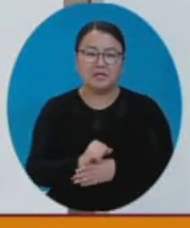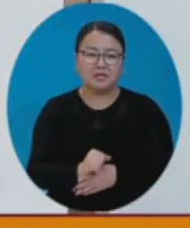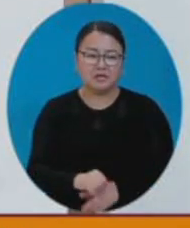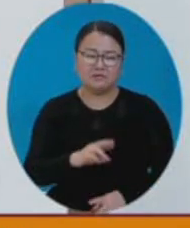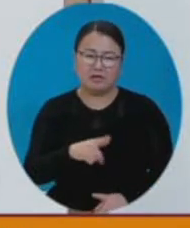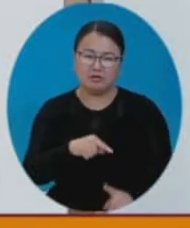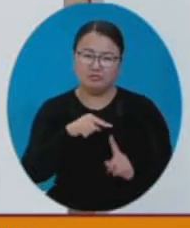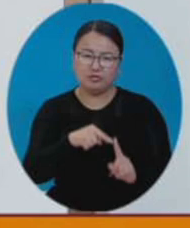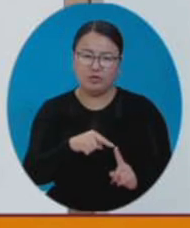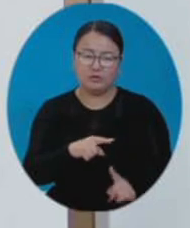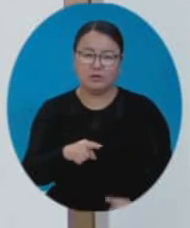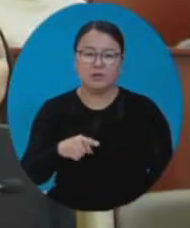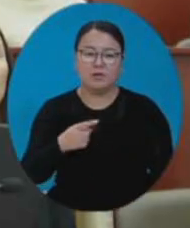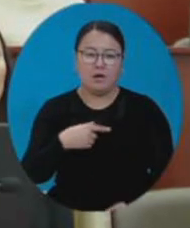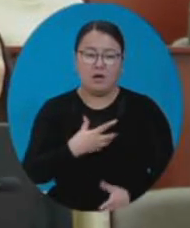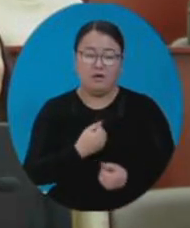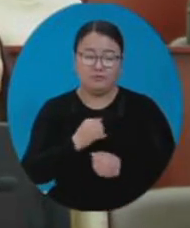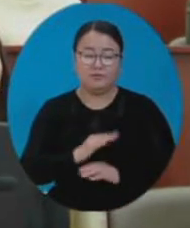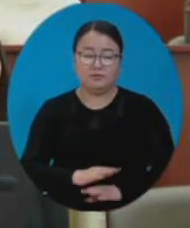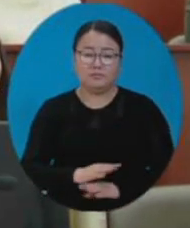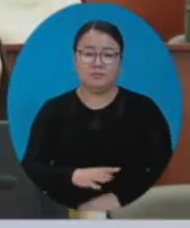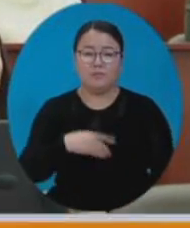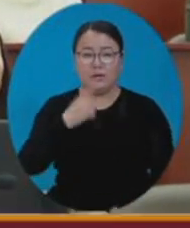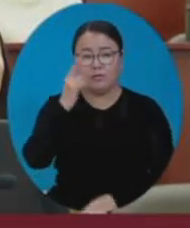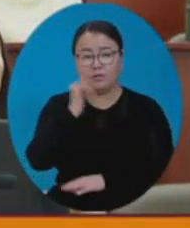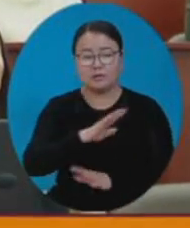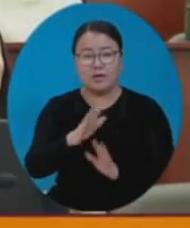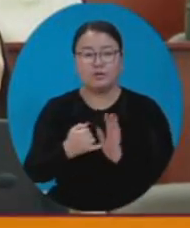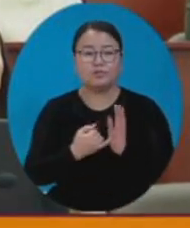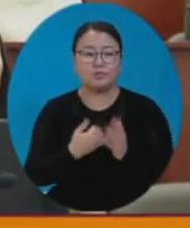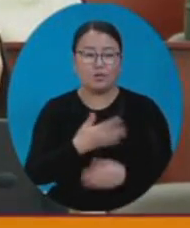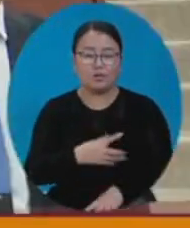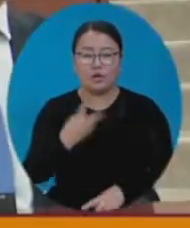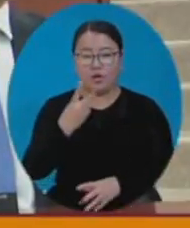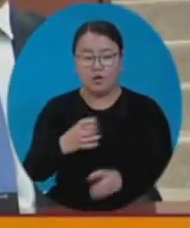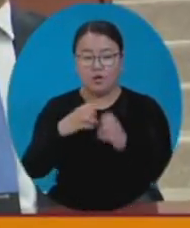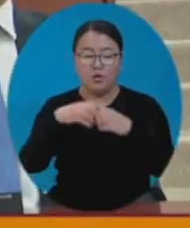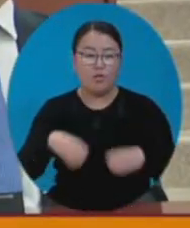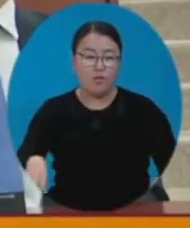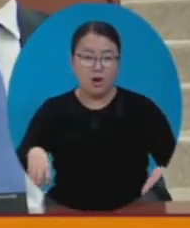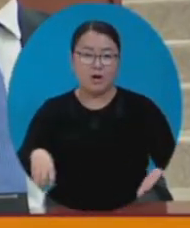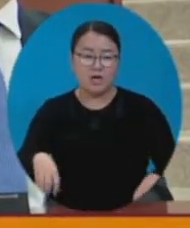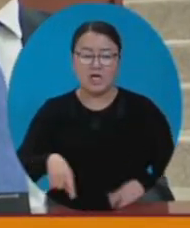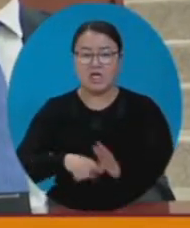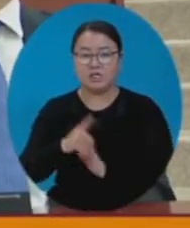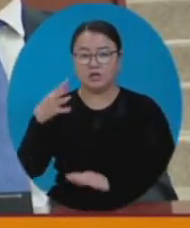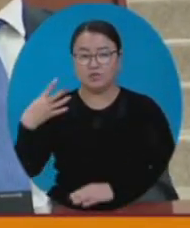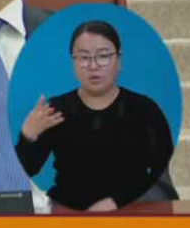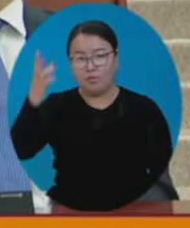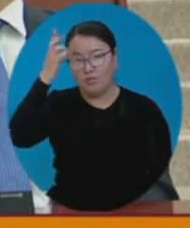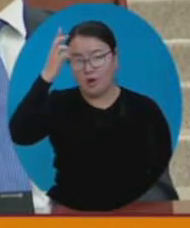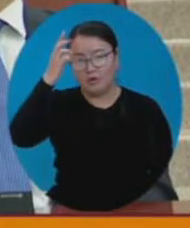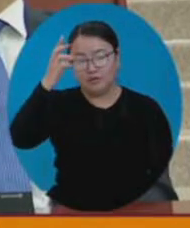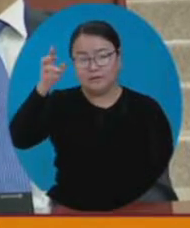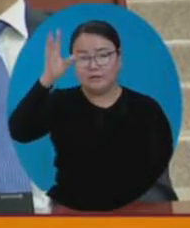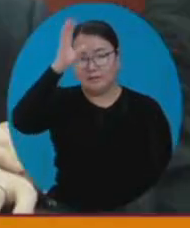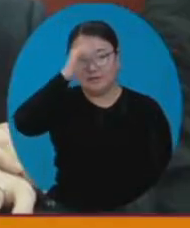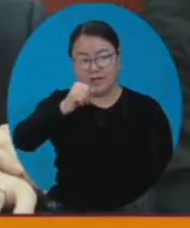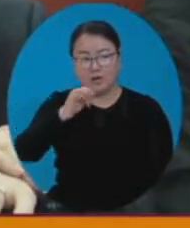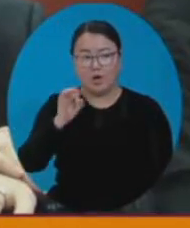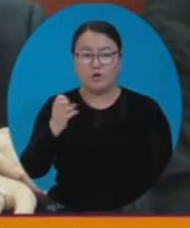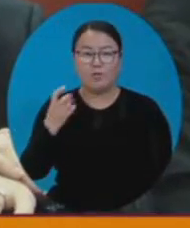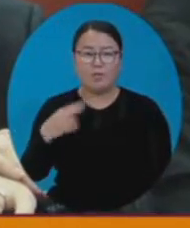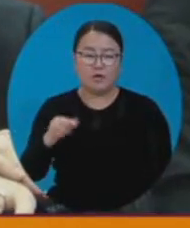зориулж нэгдүгээрт үлдэн. Энэ жил манай улсаас 16 сурагч 2 хэсэг болгон оролцсон. Эхний 4 сурагч боловсрол шинжлэх ухааны сайдаас